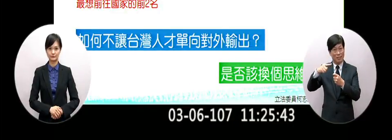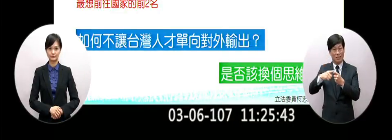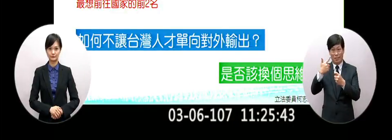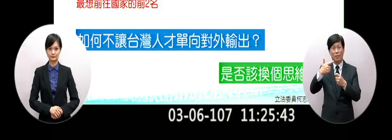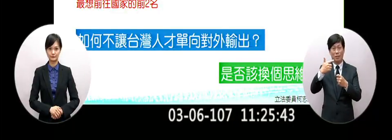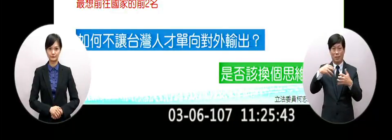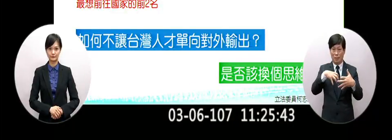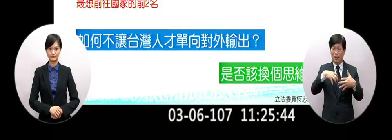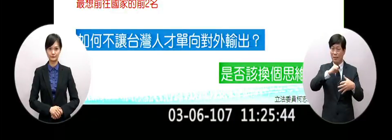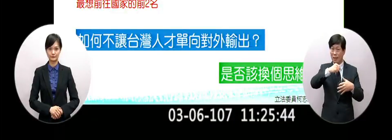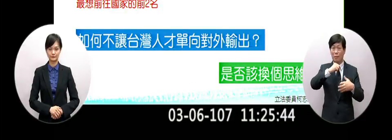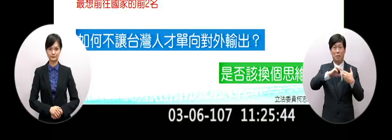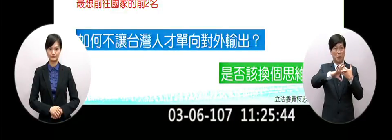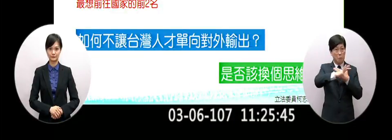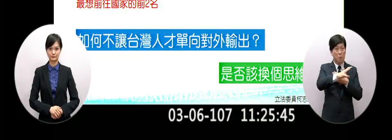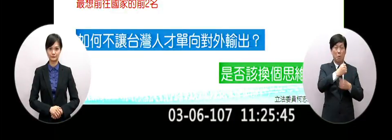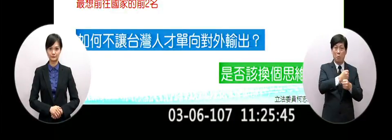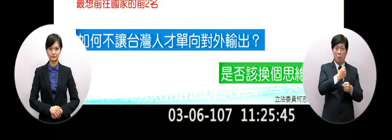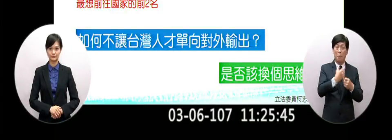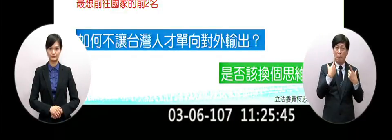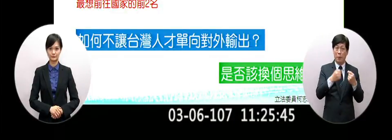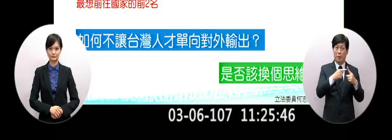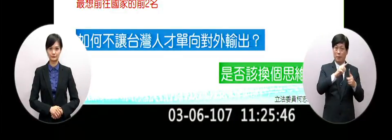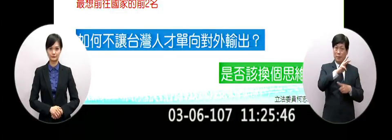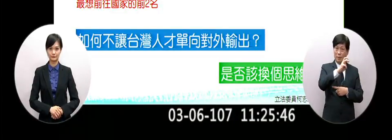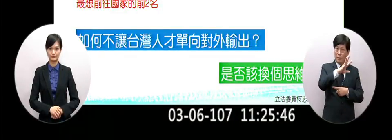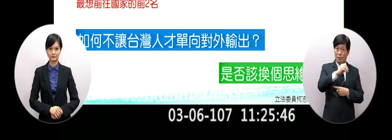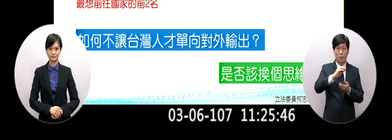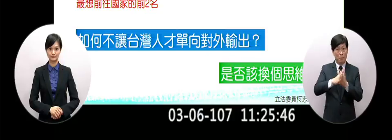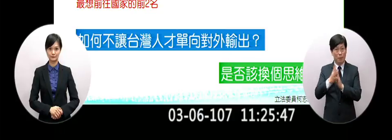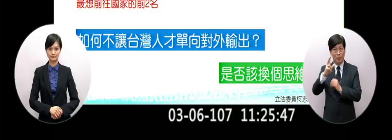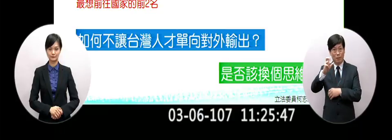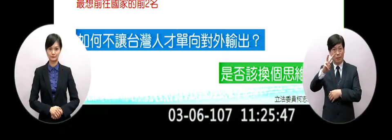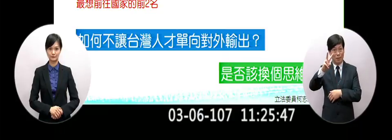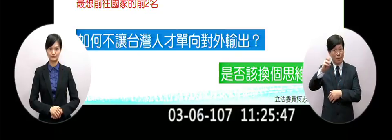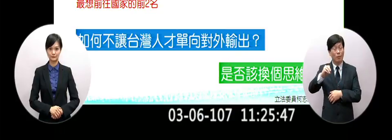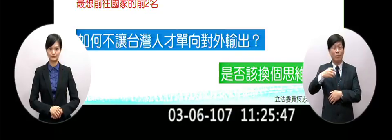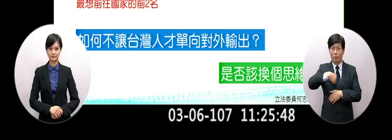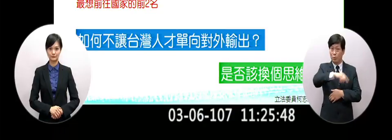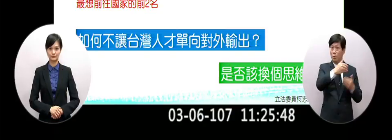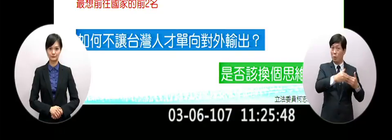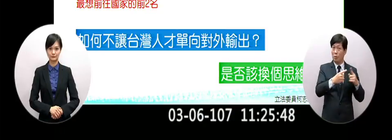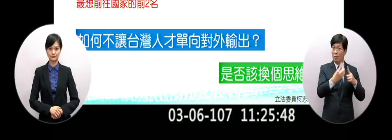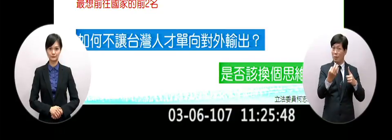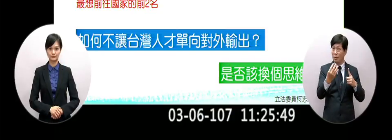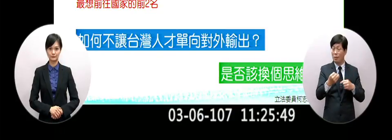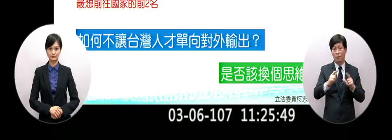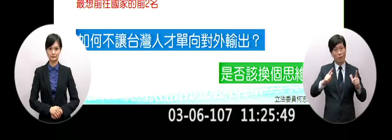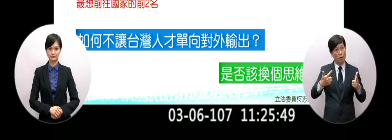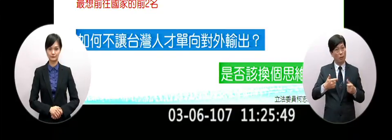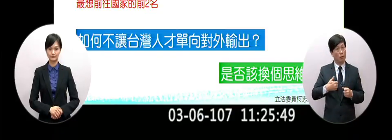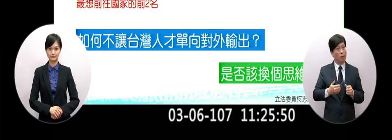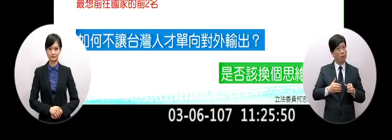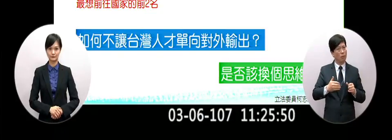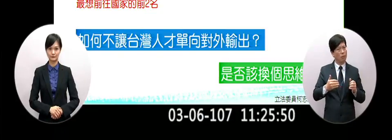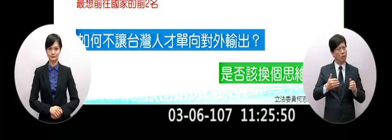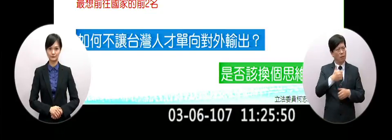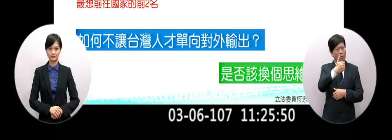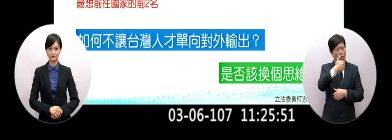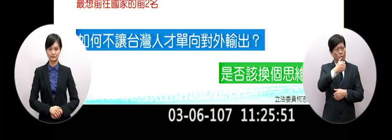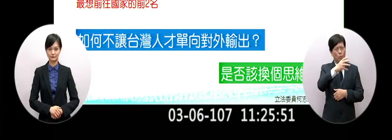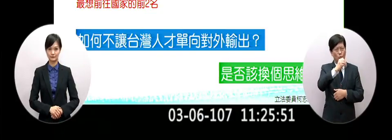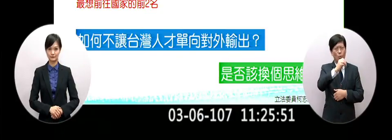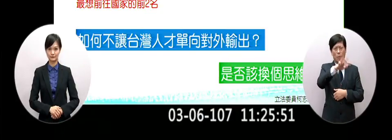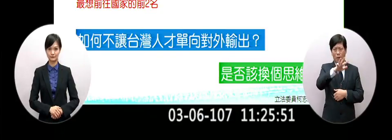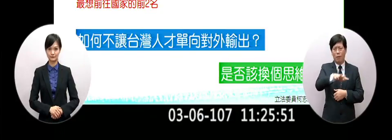海外就业的人口，哎，从34万变成72万，然后到中国大陆去的呢，大概已经高达55.8%，大